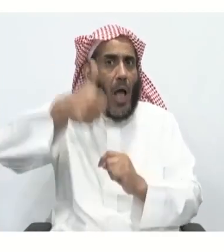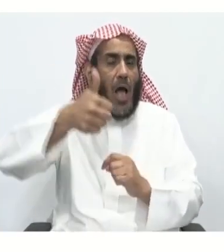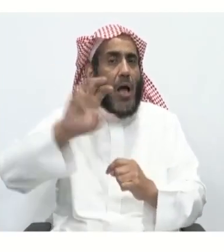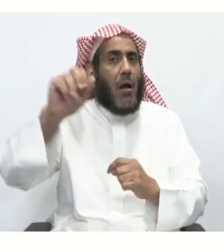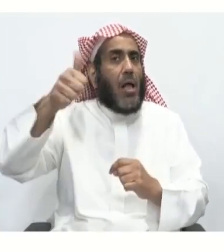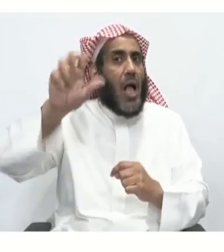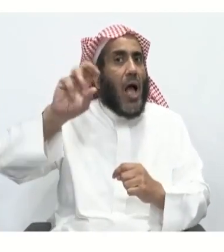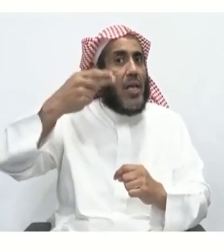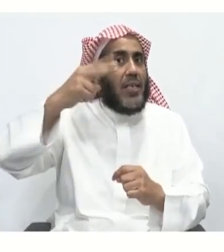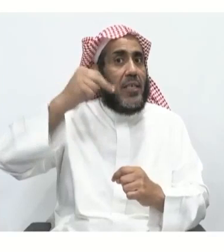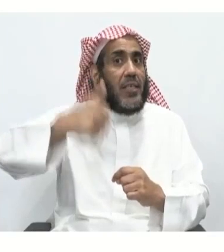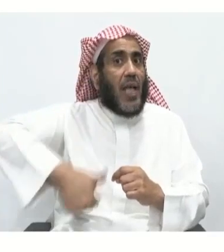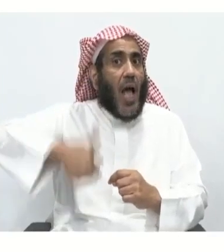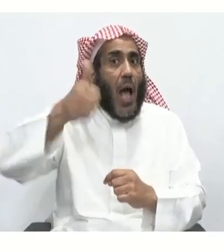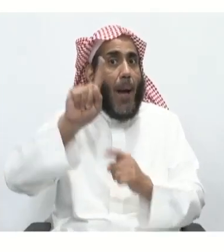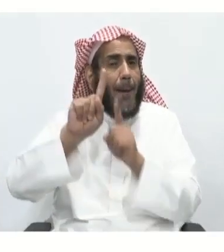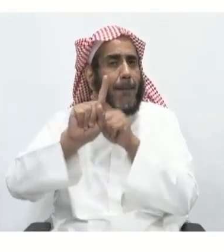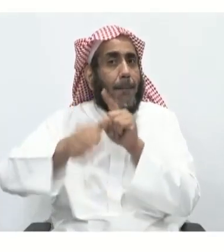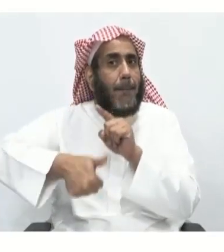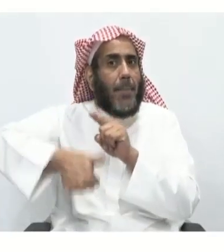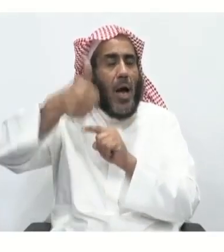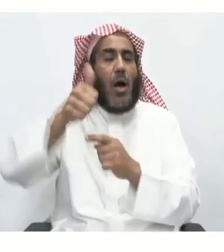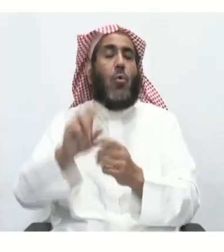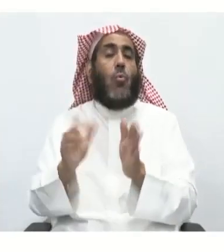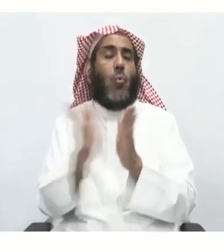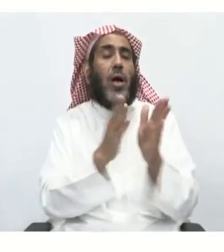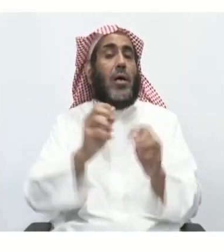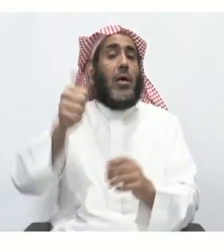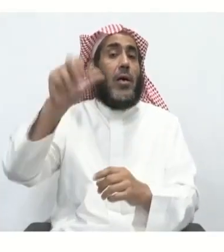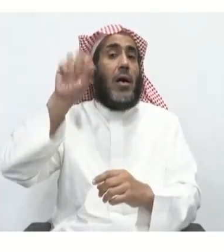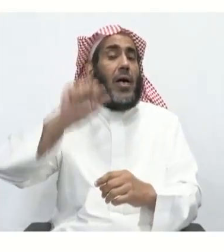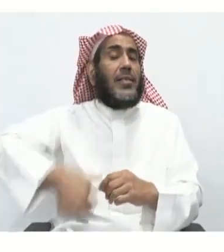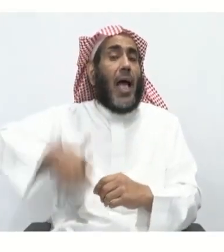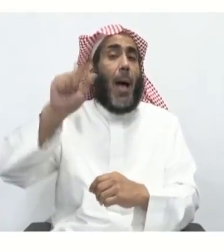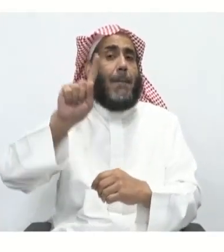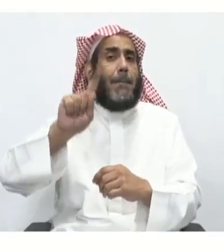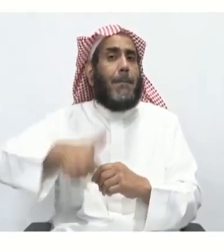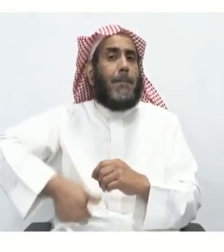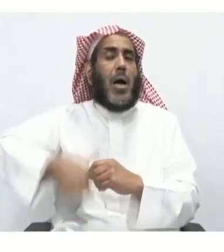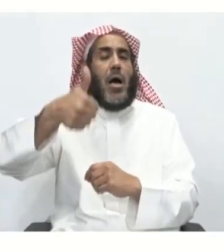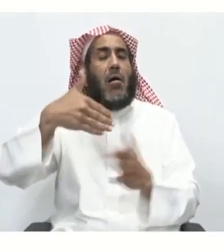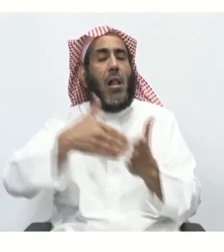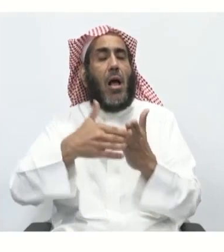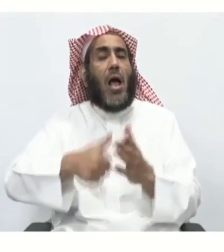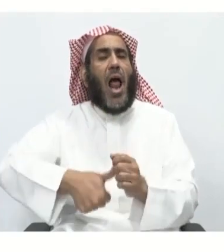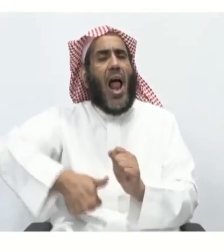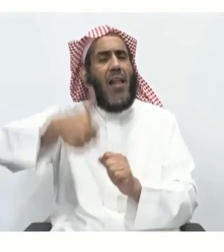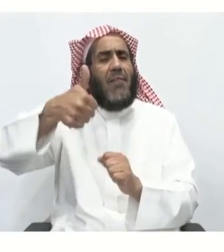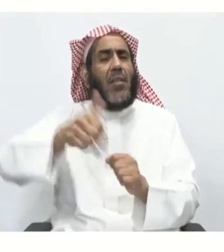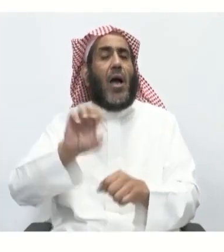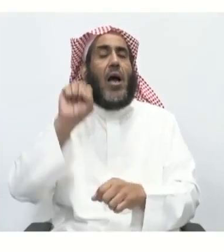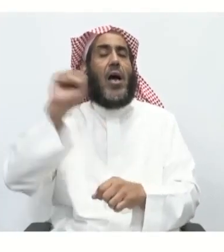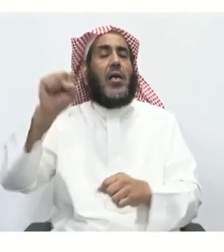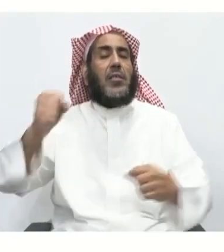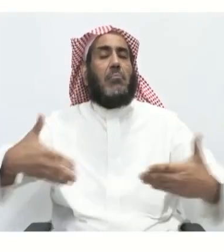عتابا الالف هنا الف اطلاق واصاب الالف هنا زائده ايضا لالف اطلاق والف اطلاق خاصه بالشعر